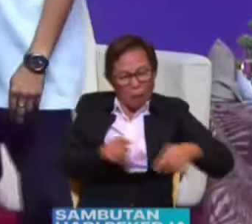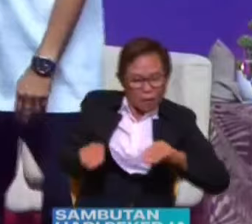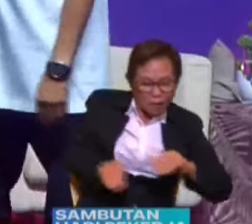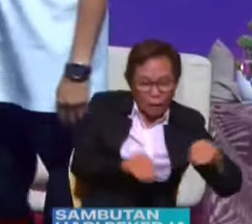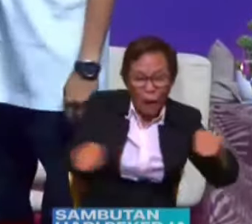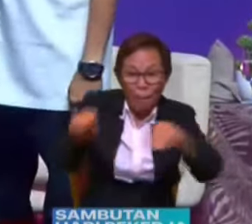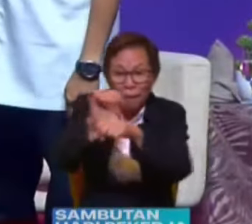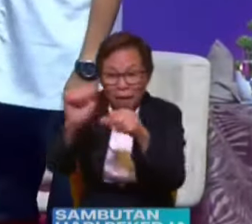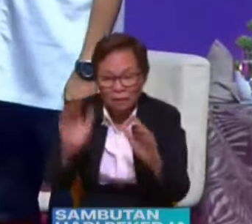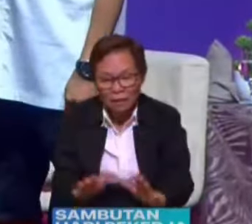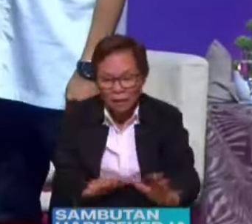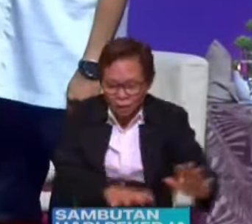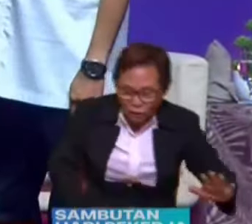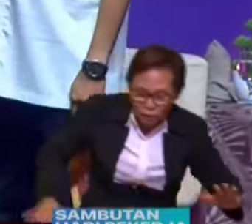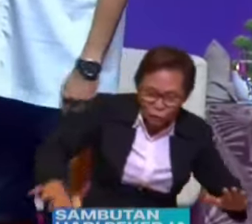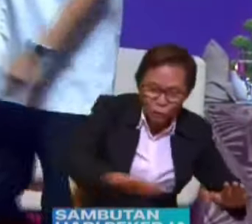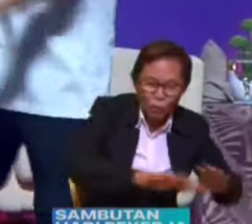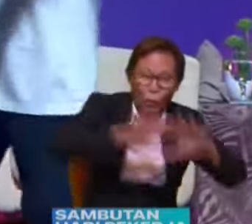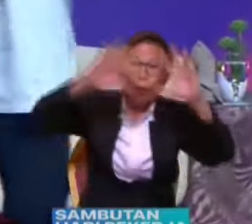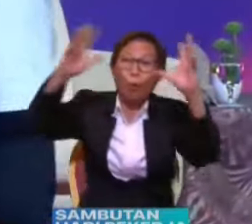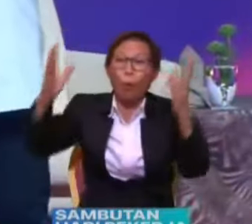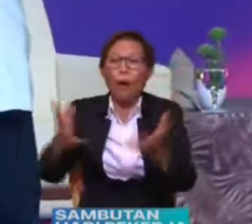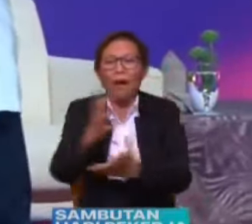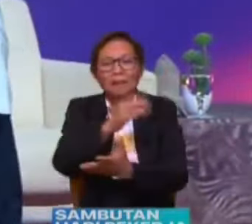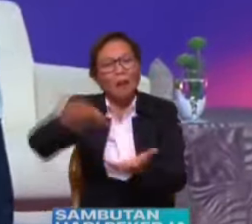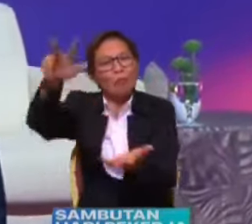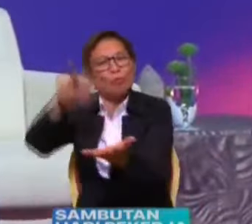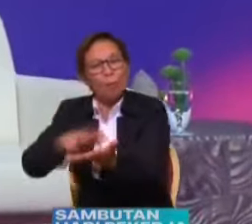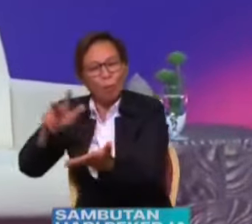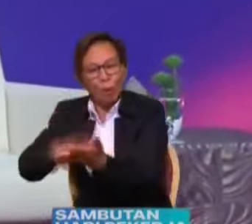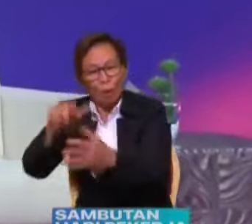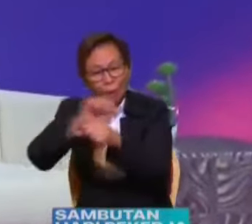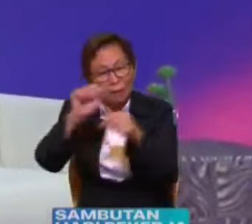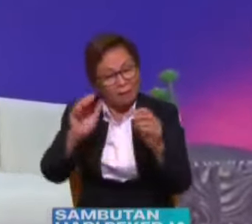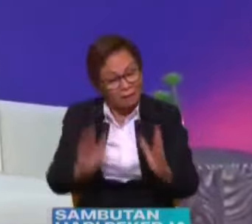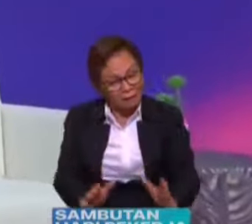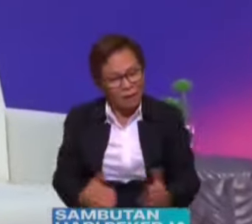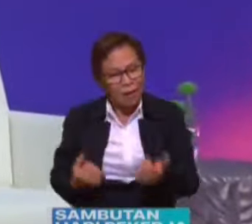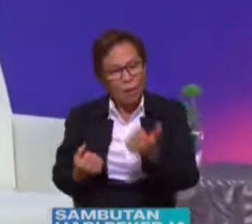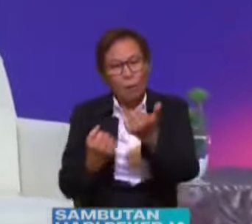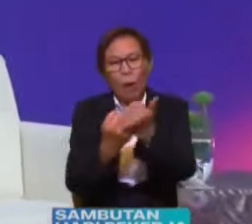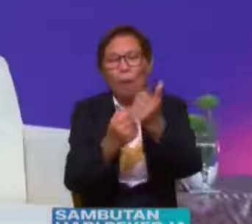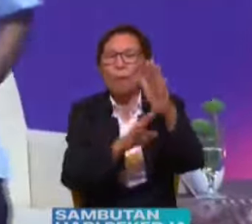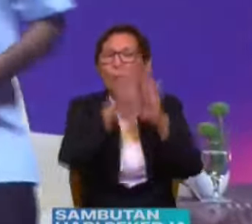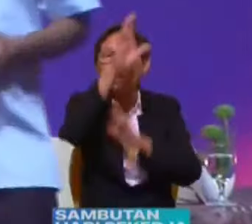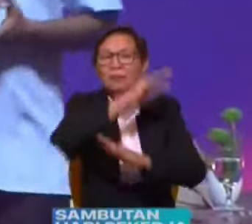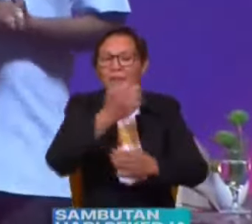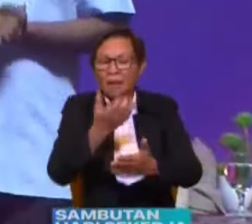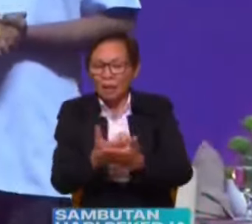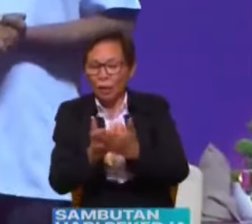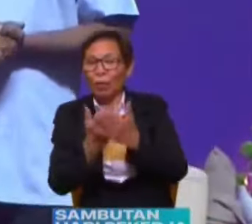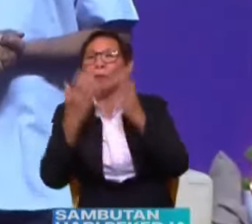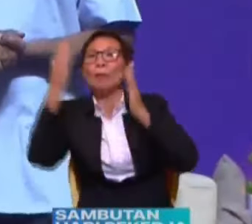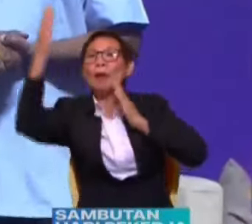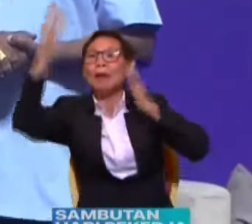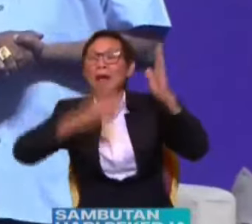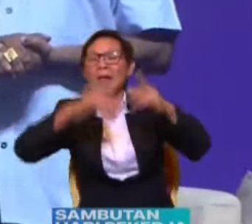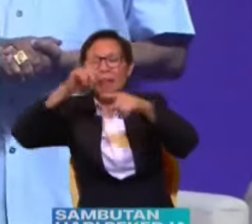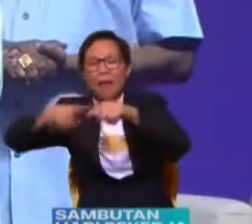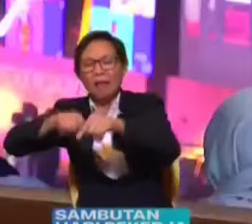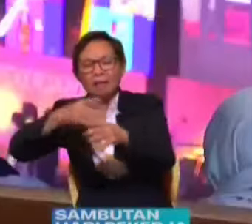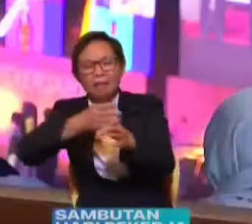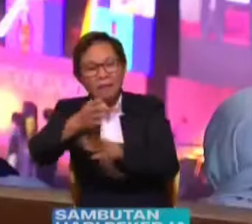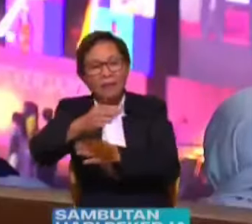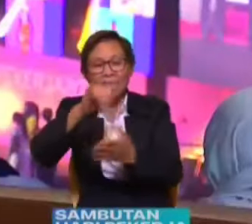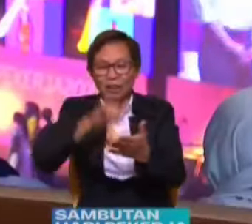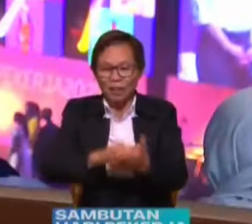pekerja di seluruh dunia, juga mengiktiraf para pekerja menyumbang kepada pembangunan dan ekonomi negara dalam pelbagai sektor. Dan itu